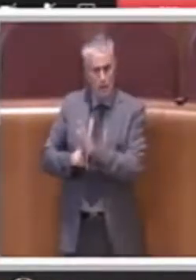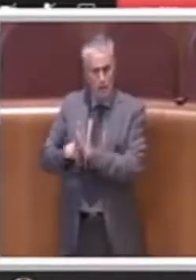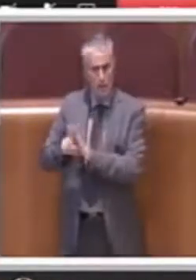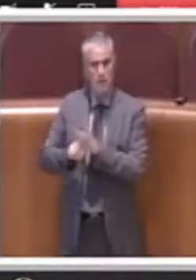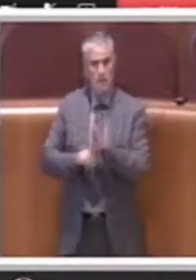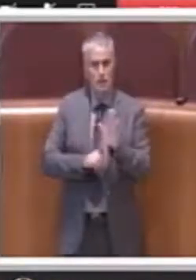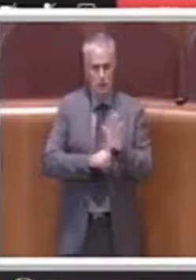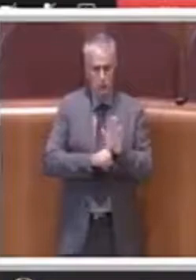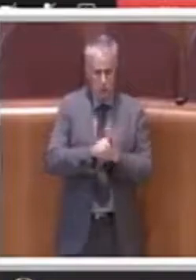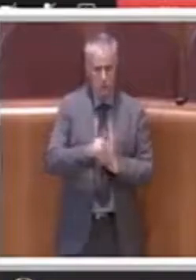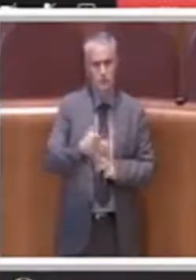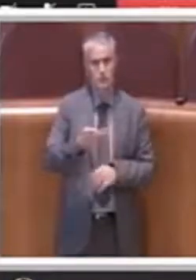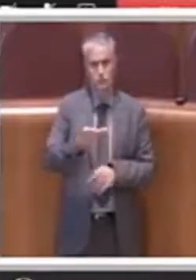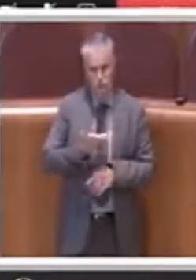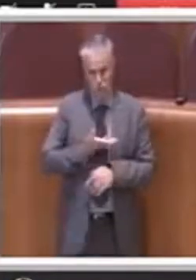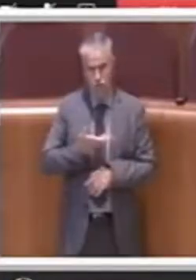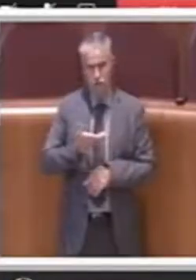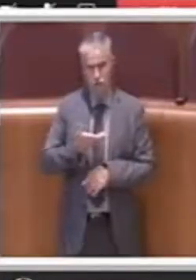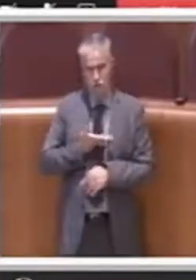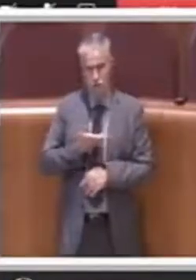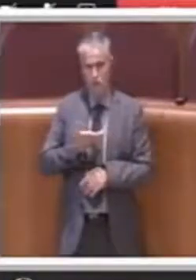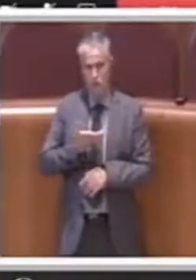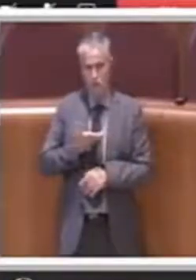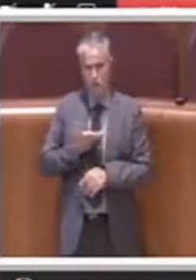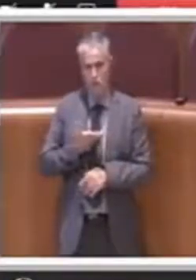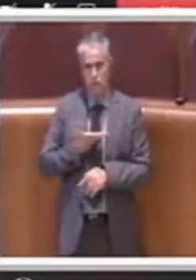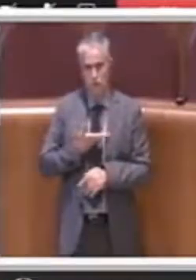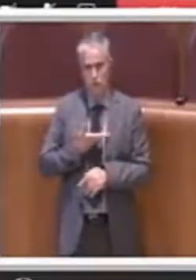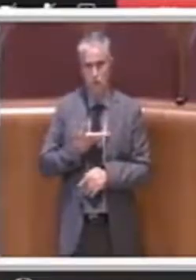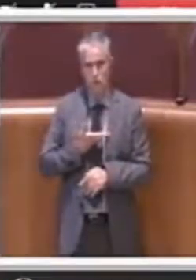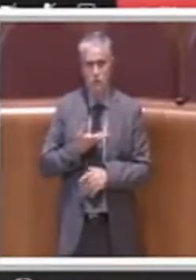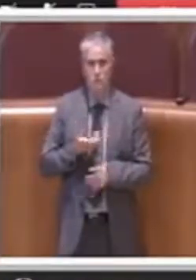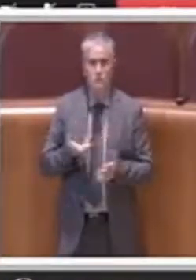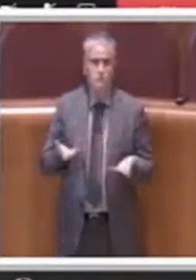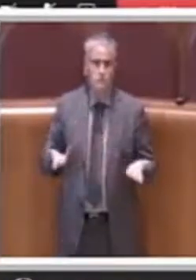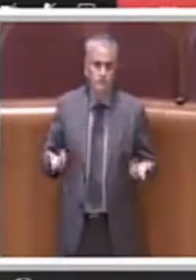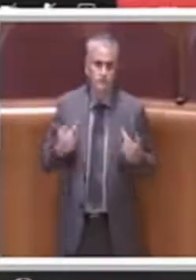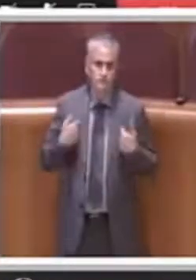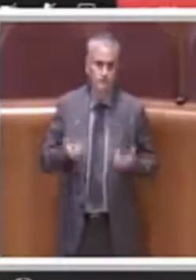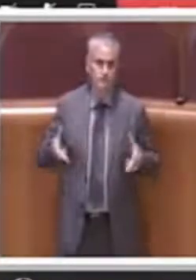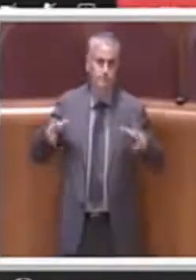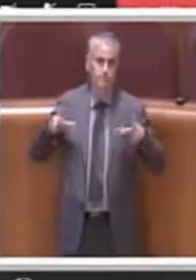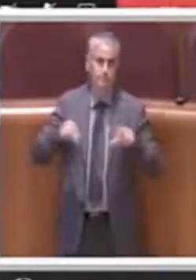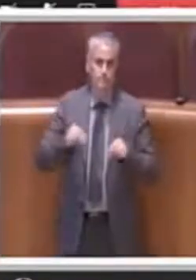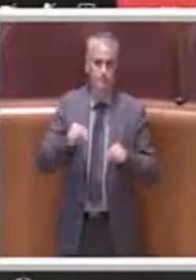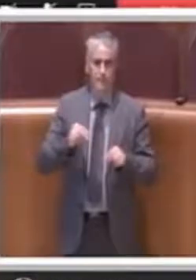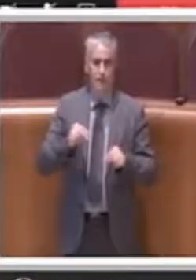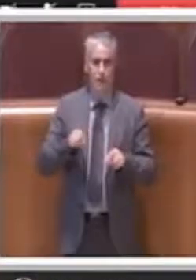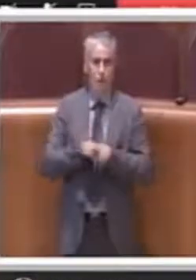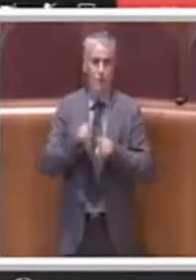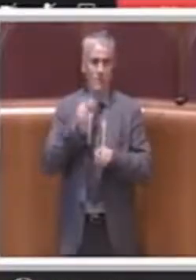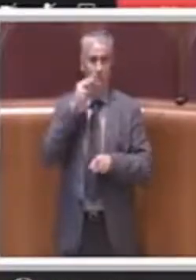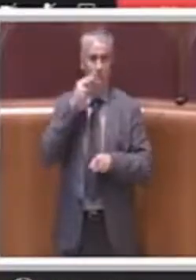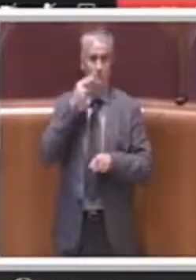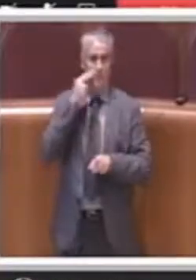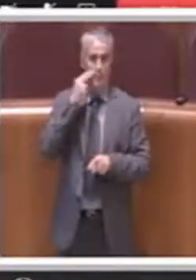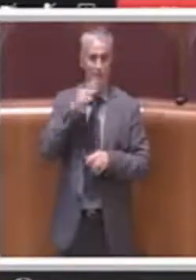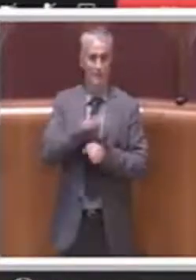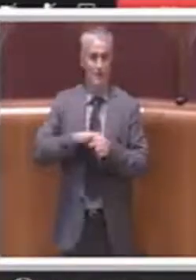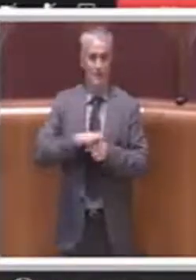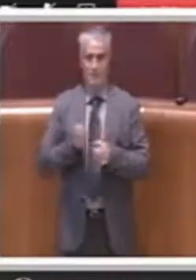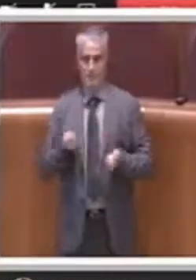risultati ci sono stati, e ripeto, la diligenza del buon padre di famiglia per quanto riguarda